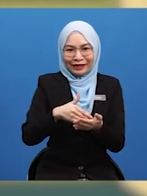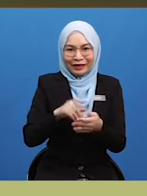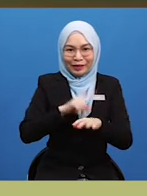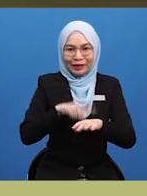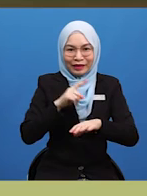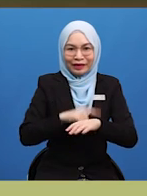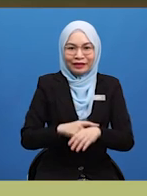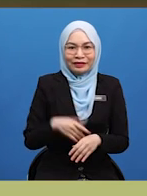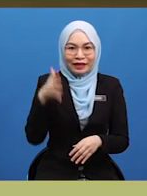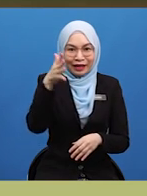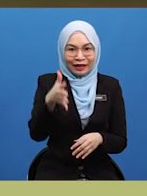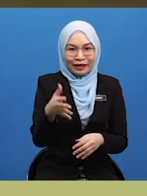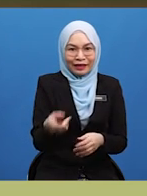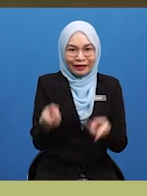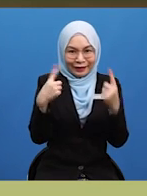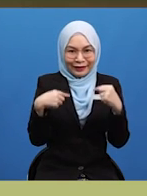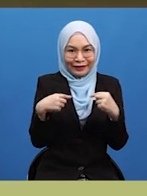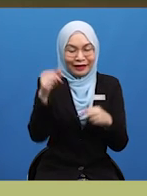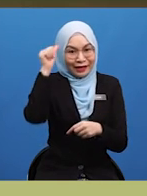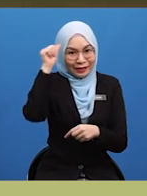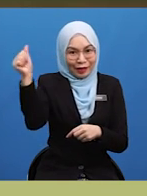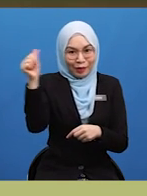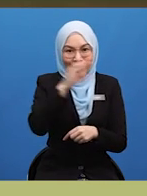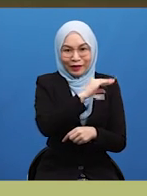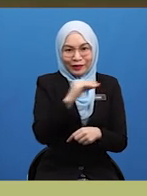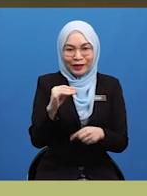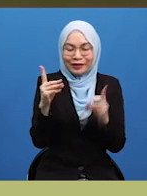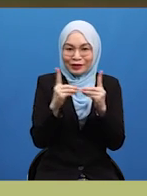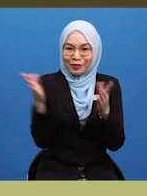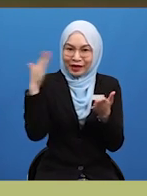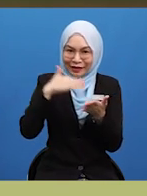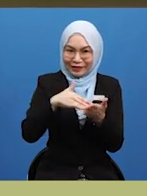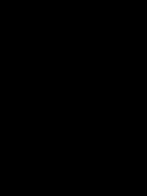datang. Dengan itu, Assalamualaikum dan jumpa lagi.